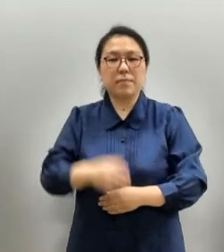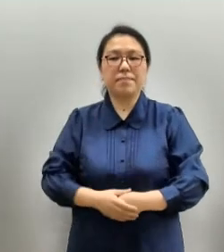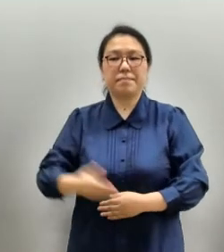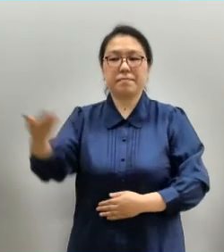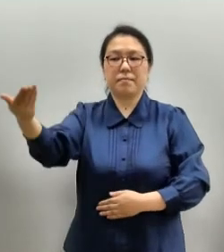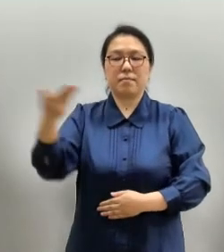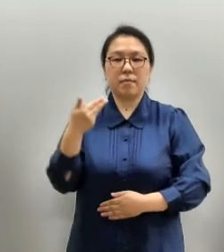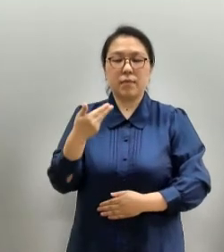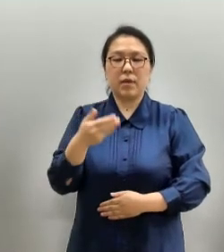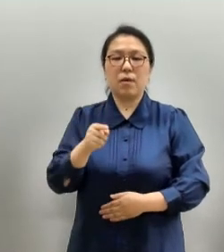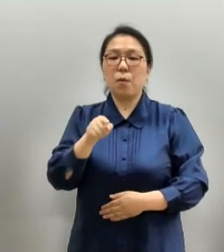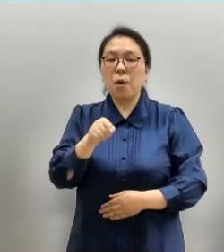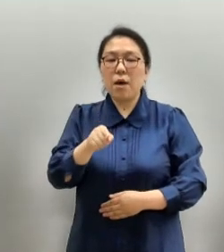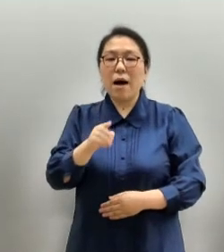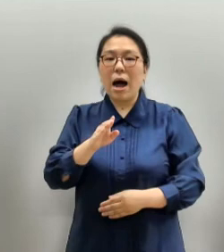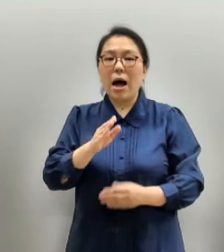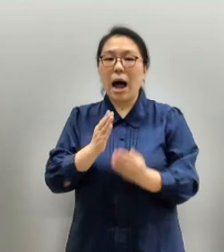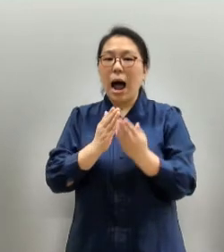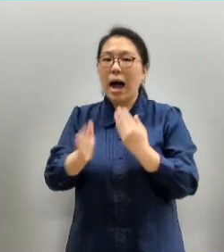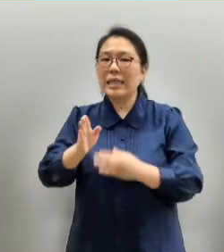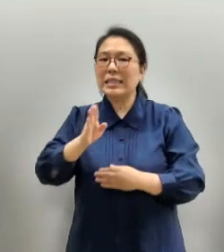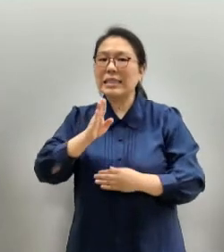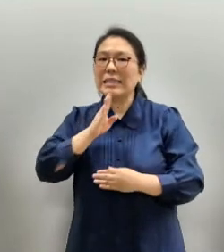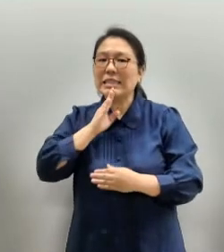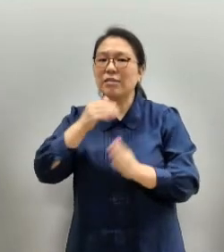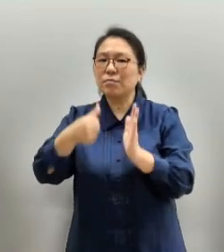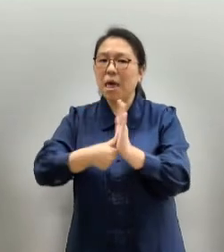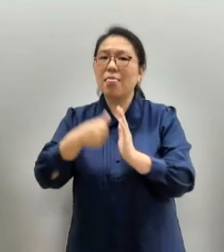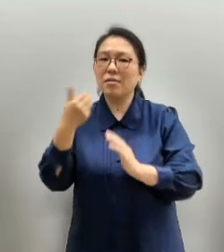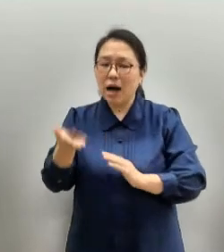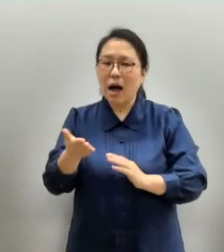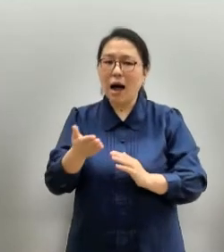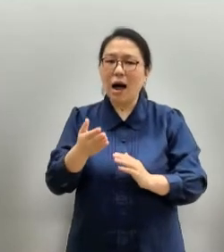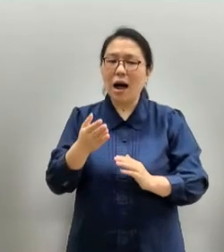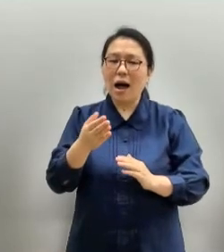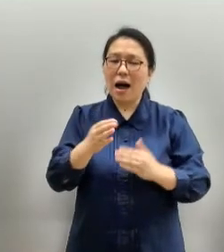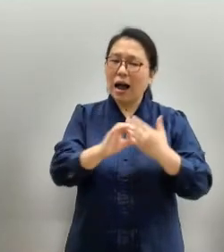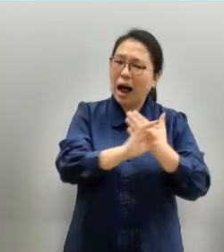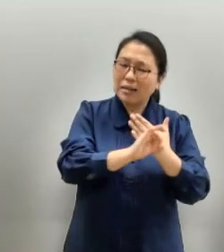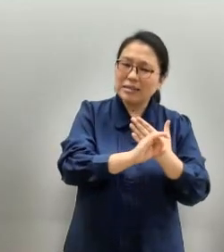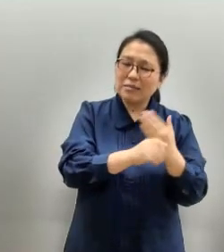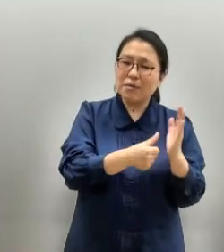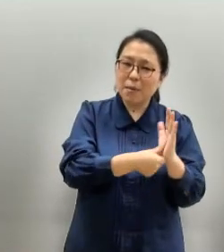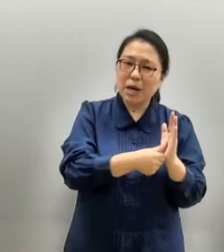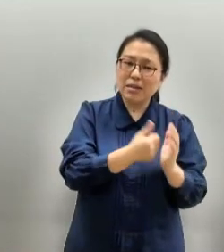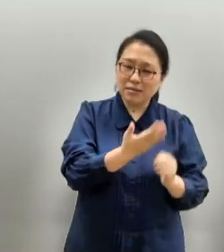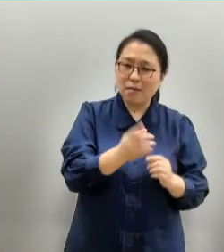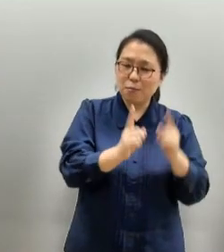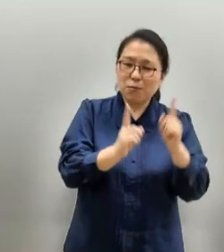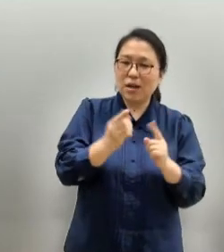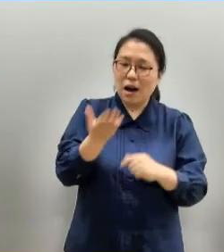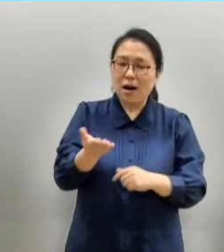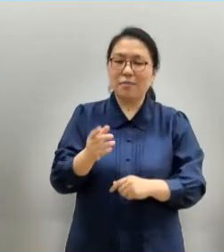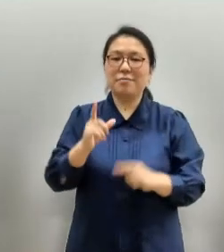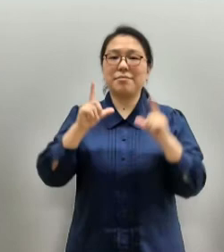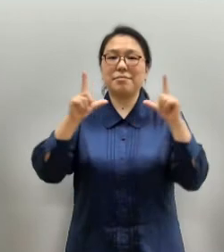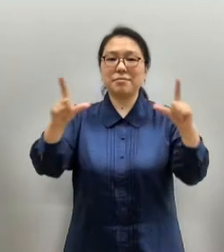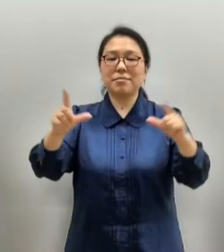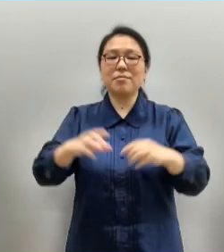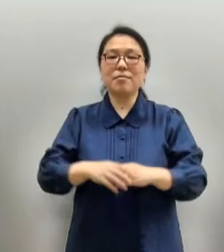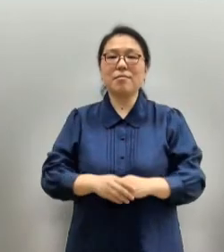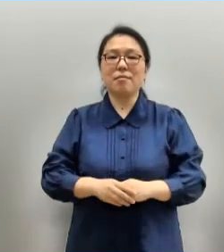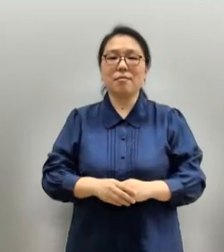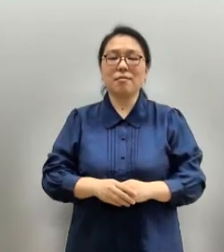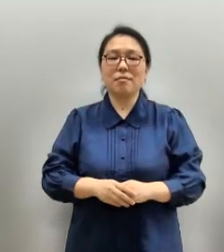匿名ですか、それケースバイケースですか。 それはですね、例えば一番のですね、事業者